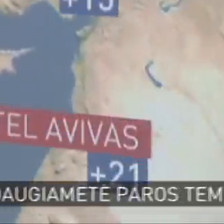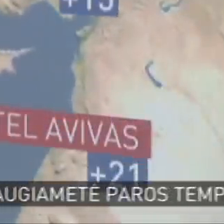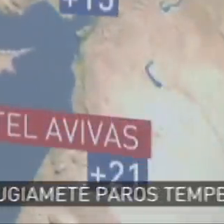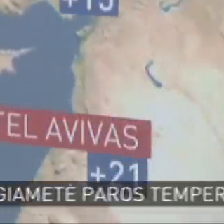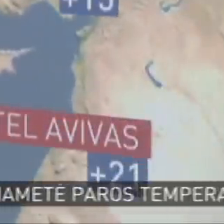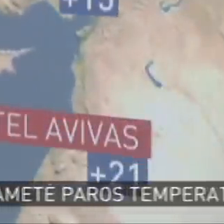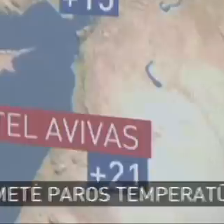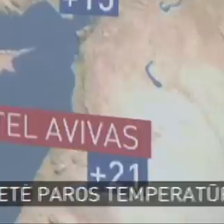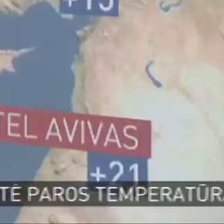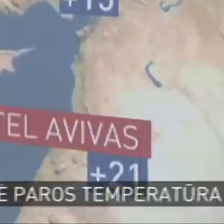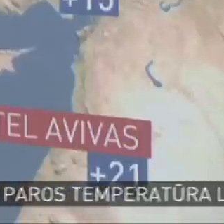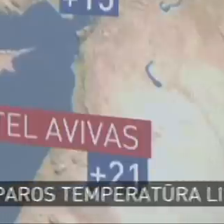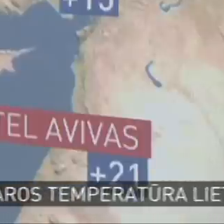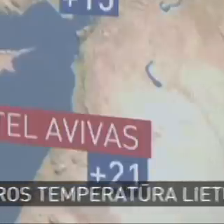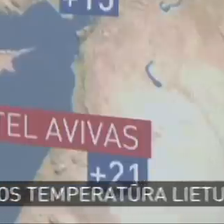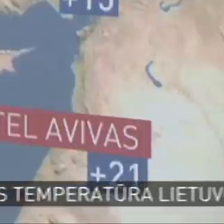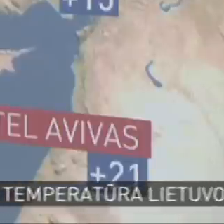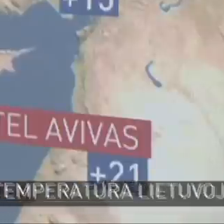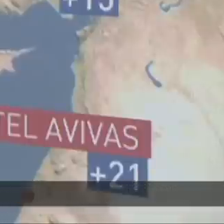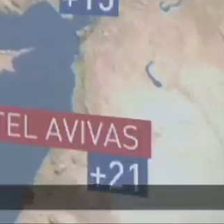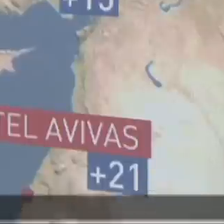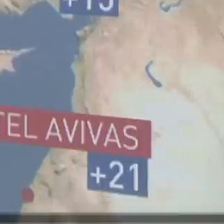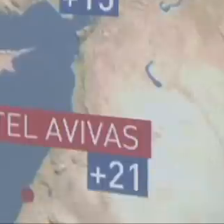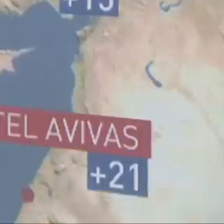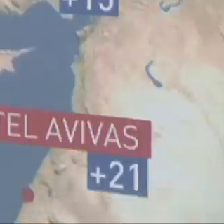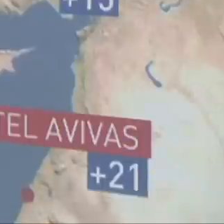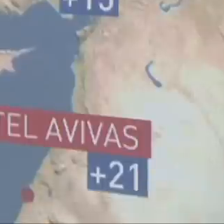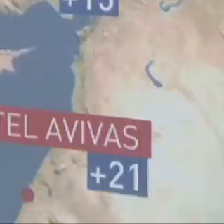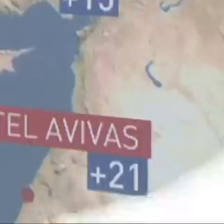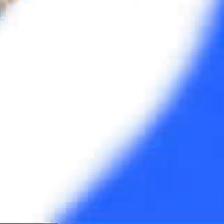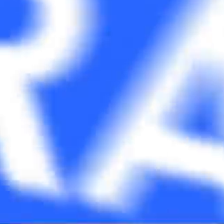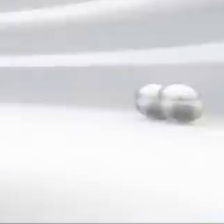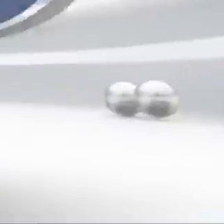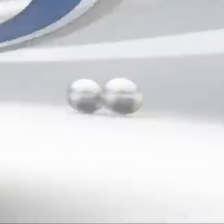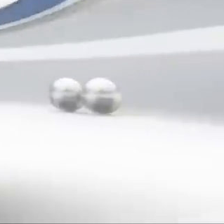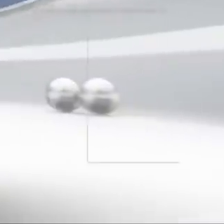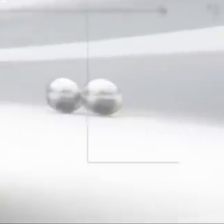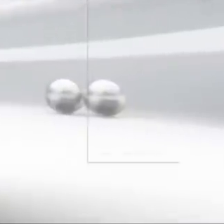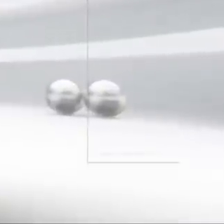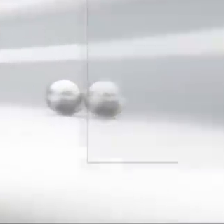kaupsis ties Stambulu. Apie orus tiek, gero savaitgalio.